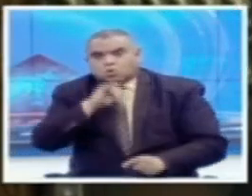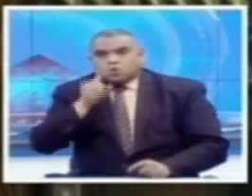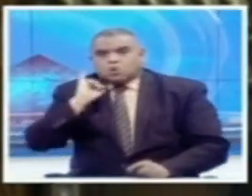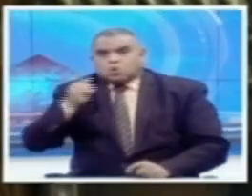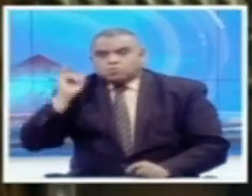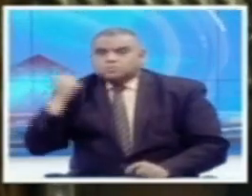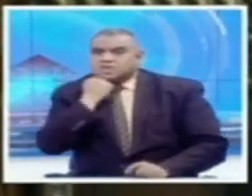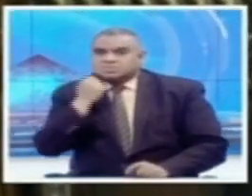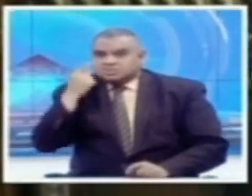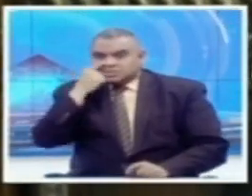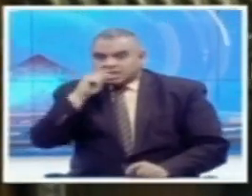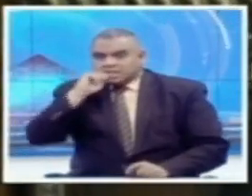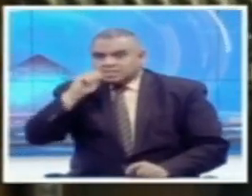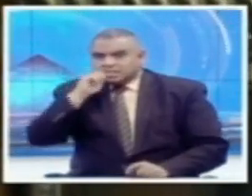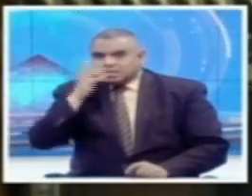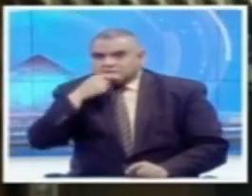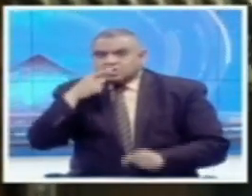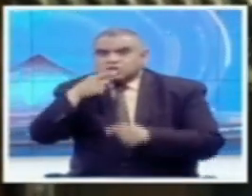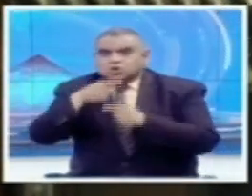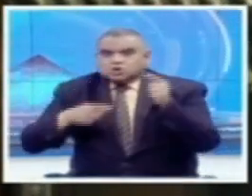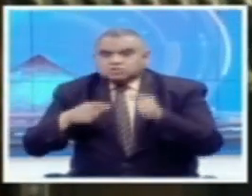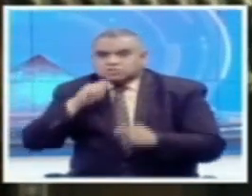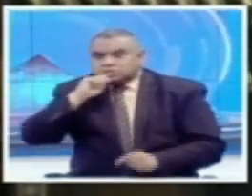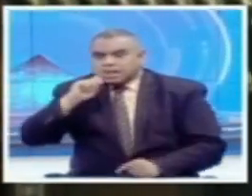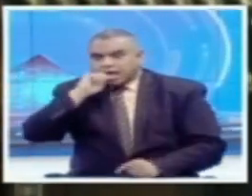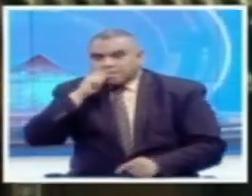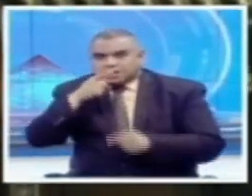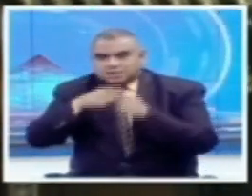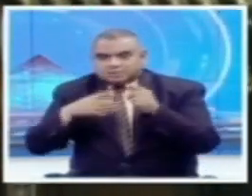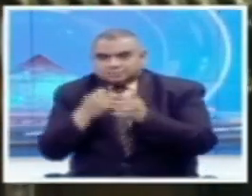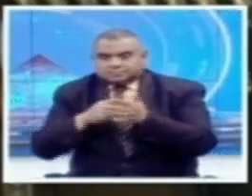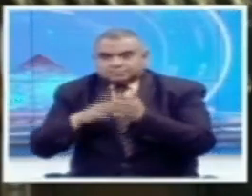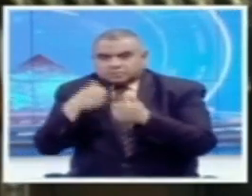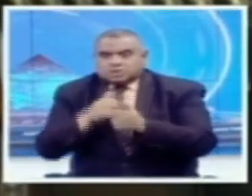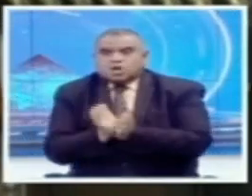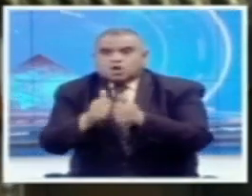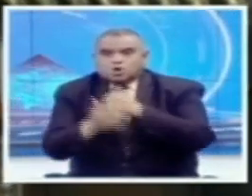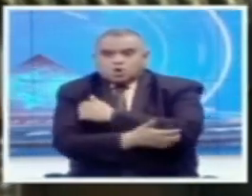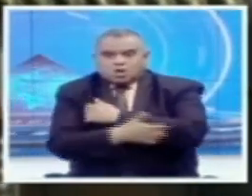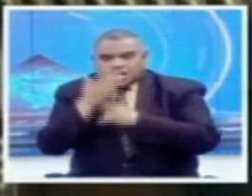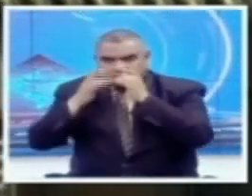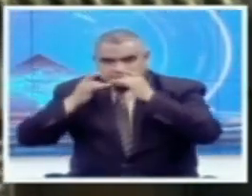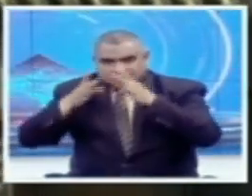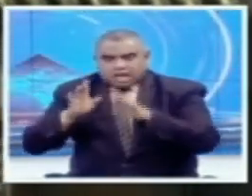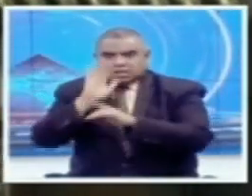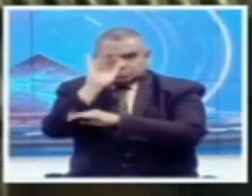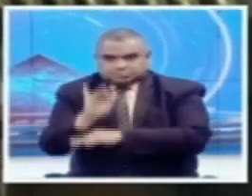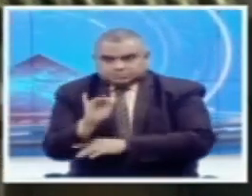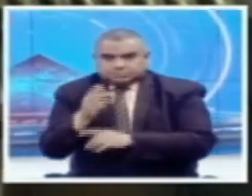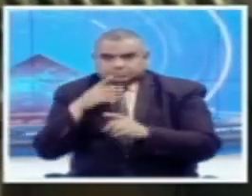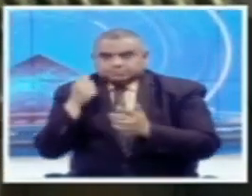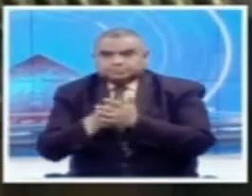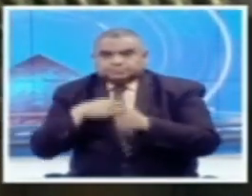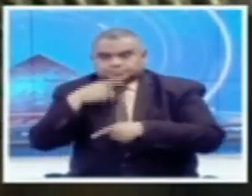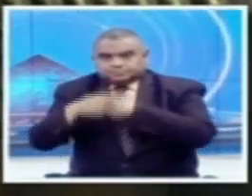طن لحوم، 500,000 كيلو طن لحوم أيضا على الأسر الأولى بالرعاية. والبرامج